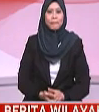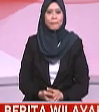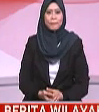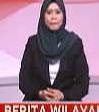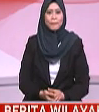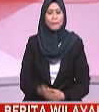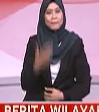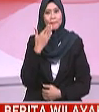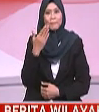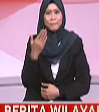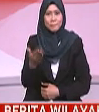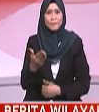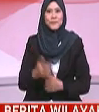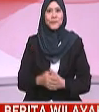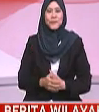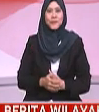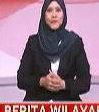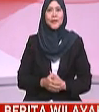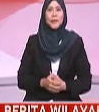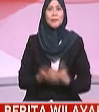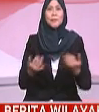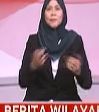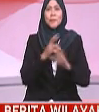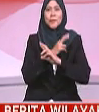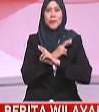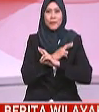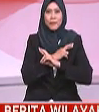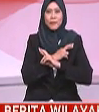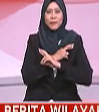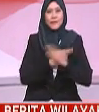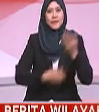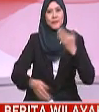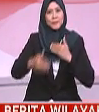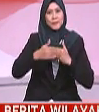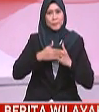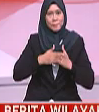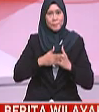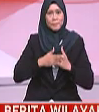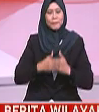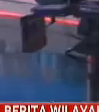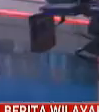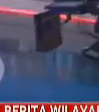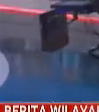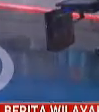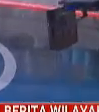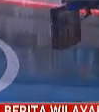Baik, terima kasih Azidi dan saudara. Kita berehat seketika dan kembali sejurus lepas itu.